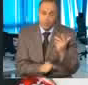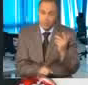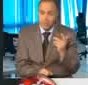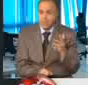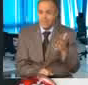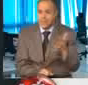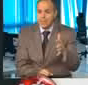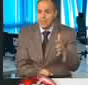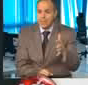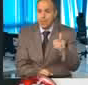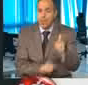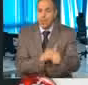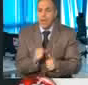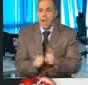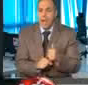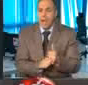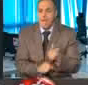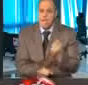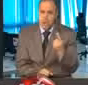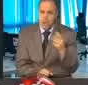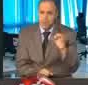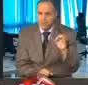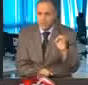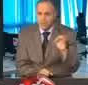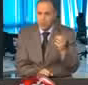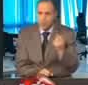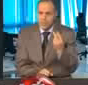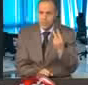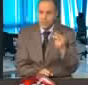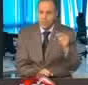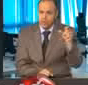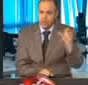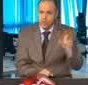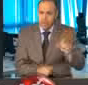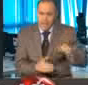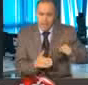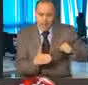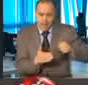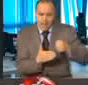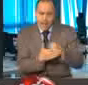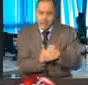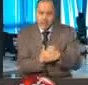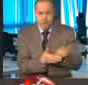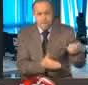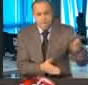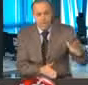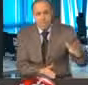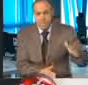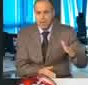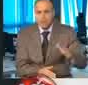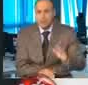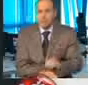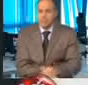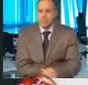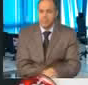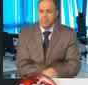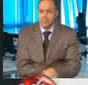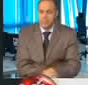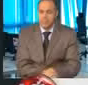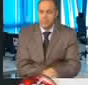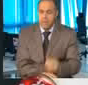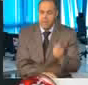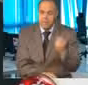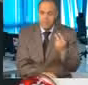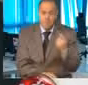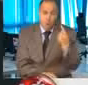تقريبا في كل عام يصير بين 150 و200 حادث قاتل، حادث شغل قاتل. في 200